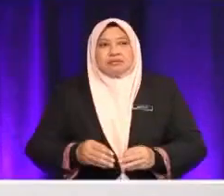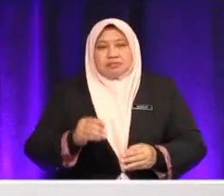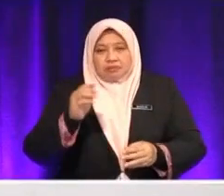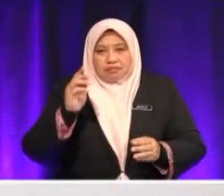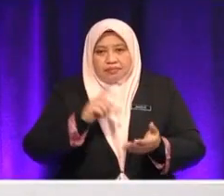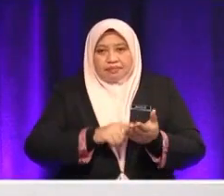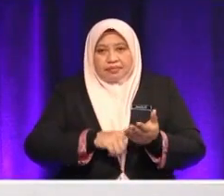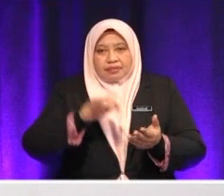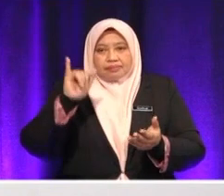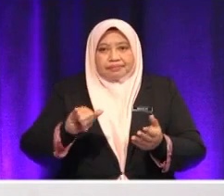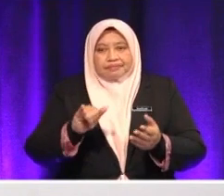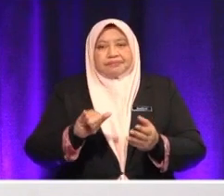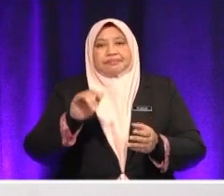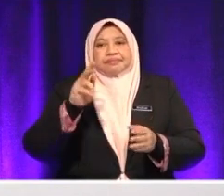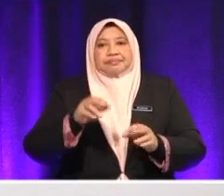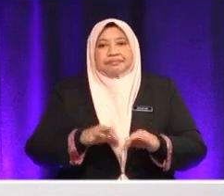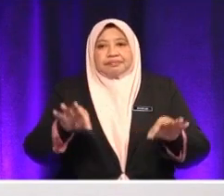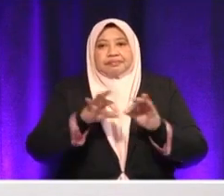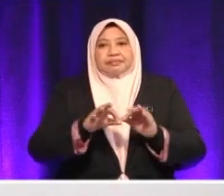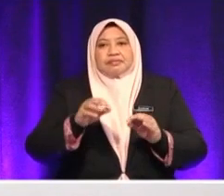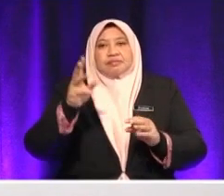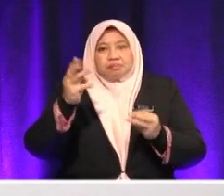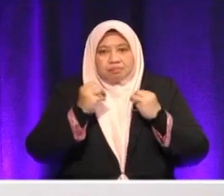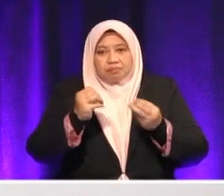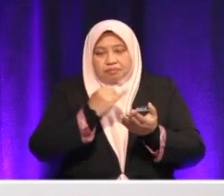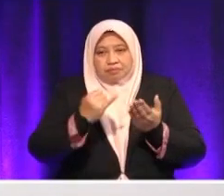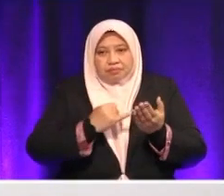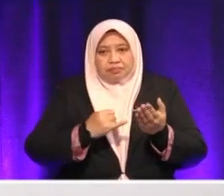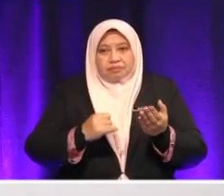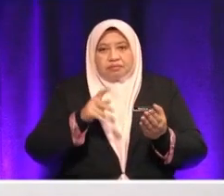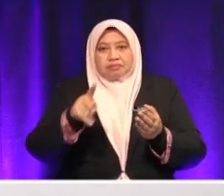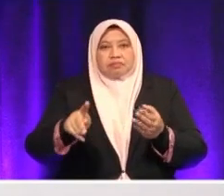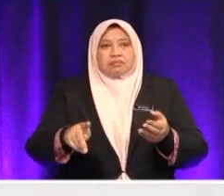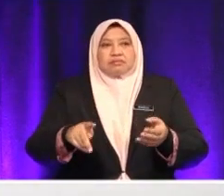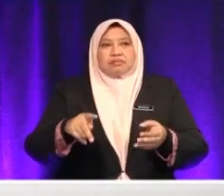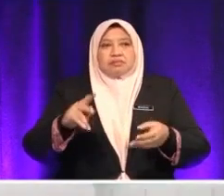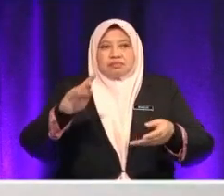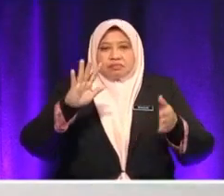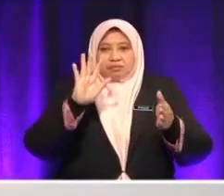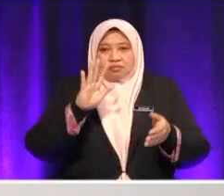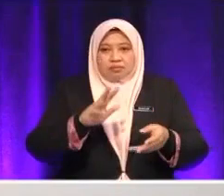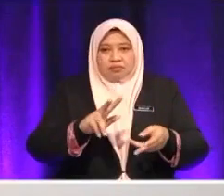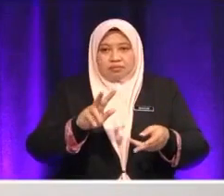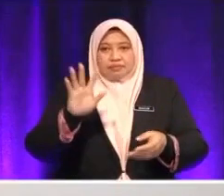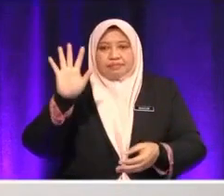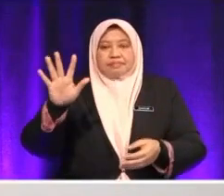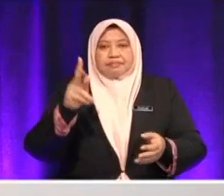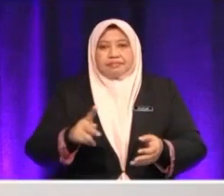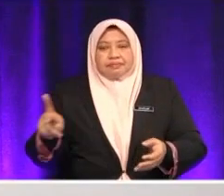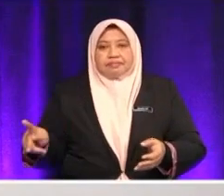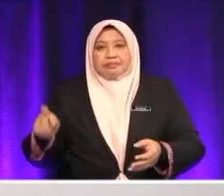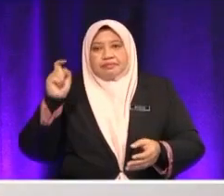apa benda yang penting ingat bila melukis plot kotak murid saya mesti Ingat lima yaitu